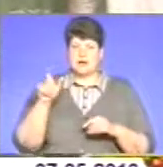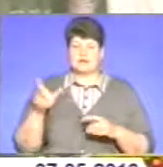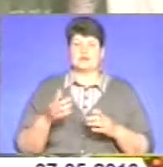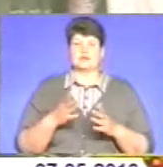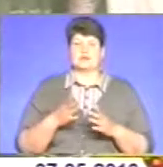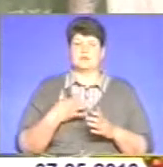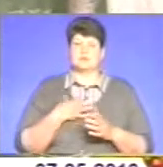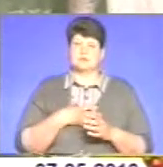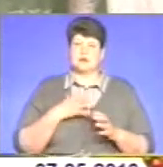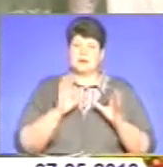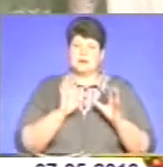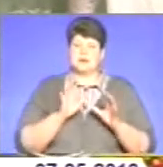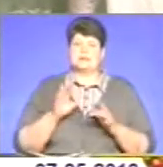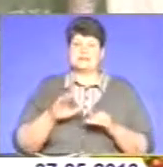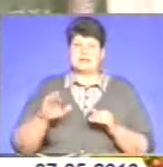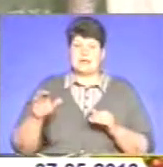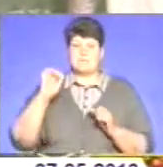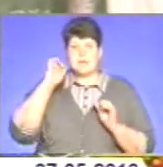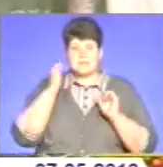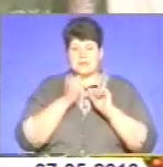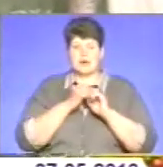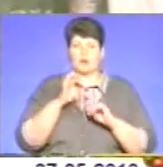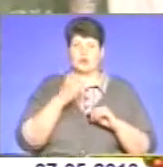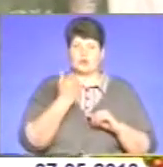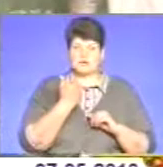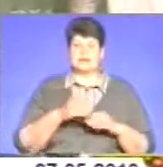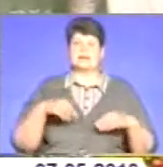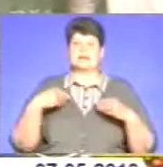дітей, пам'ятають про них, дають їм частичку цієї